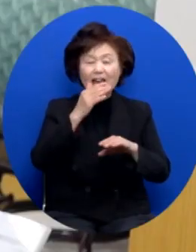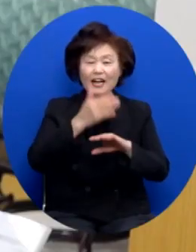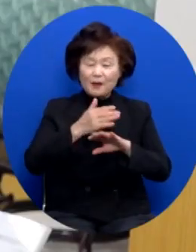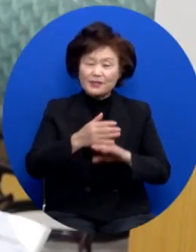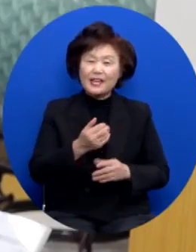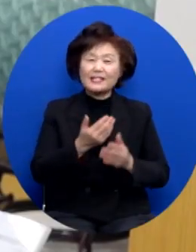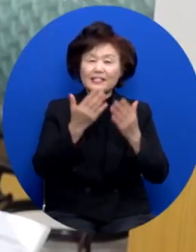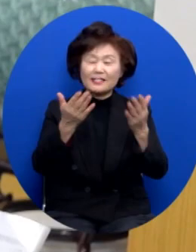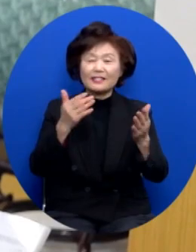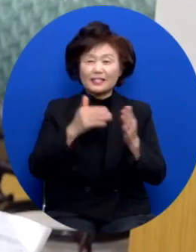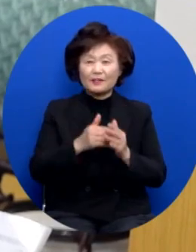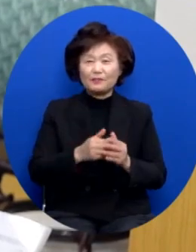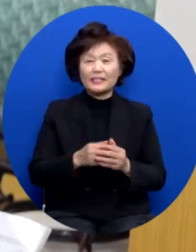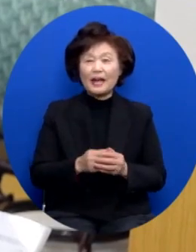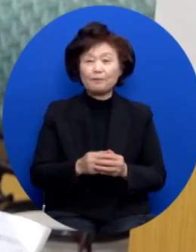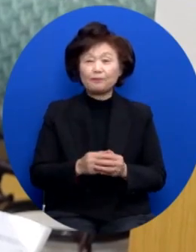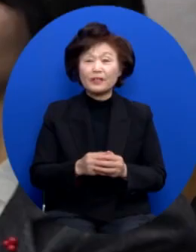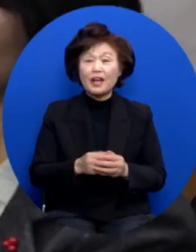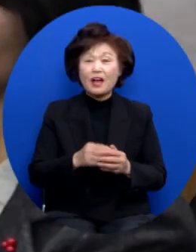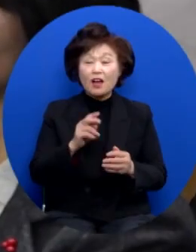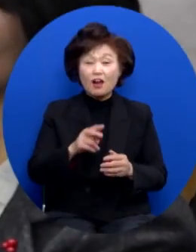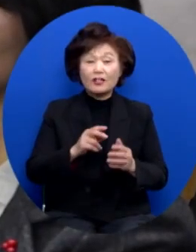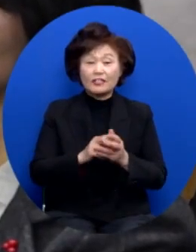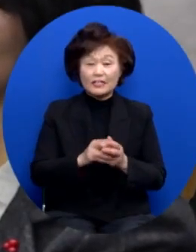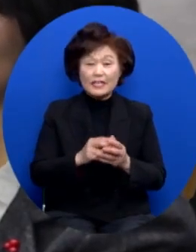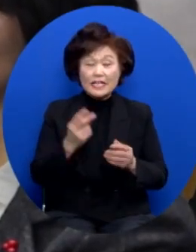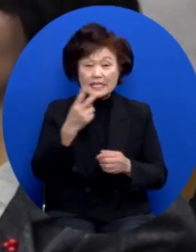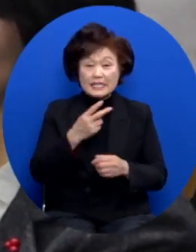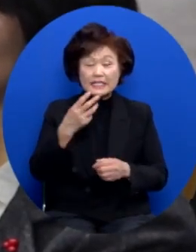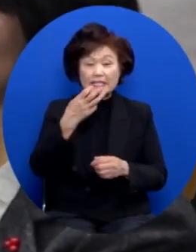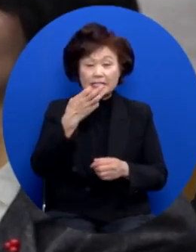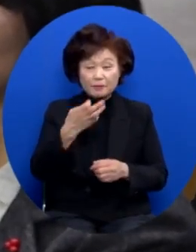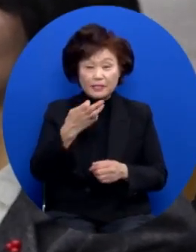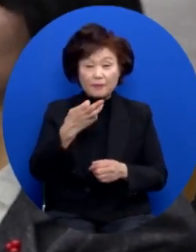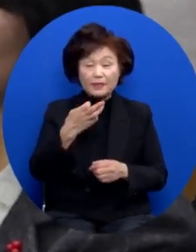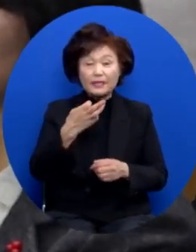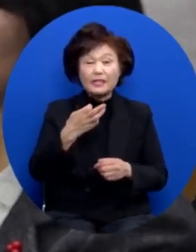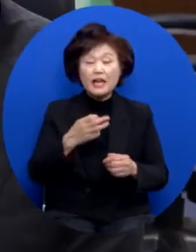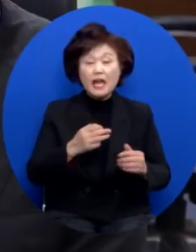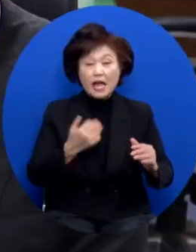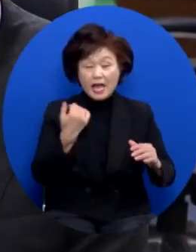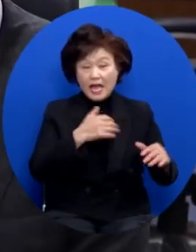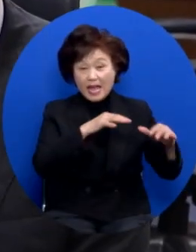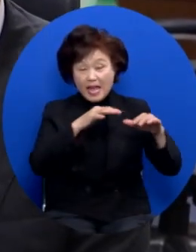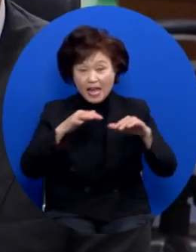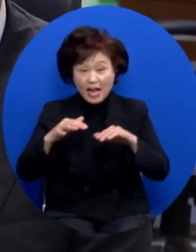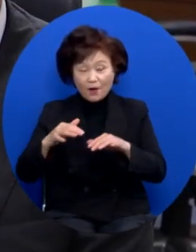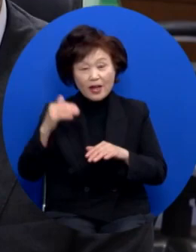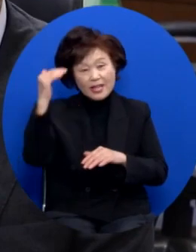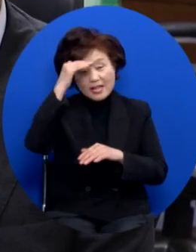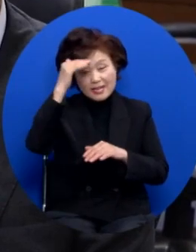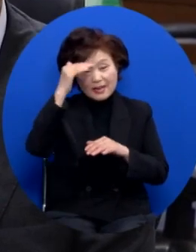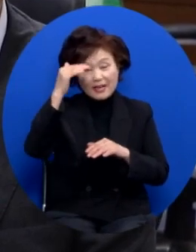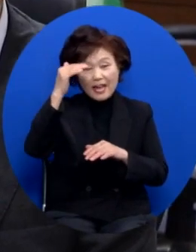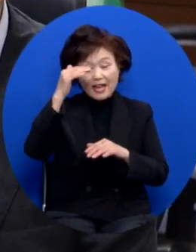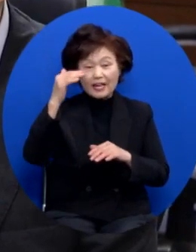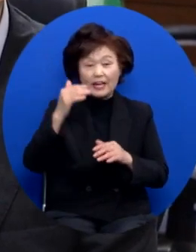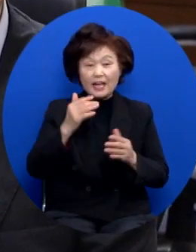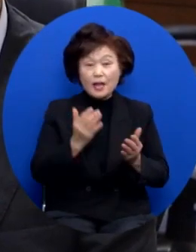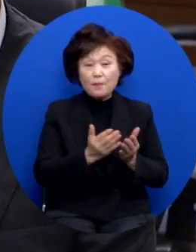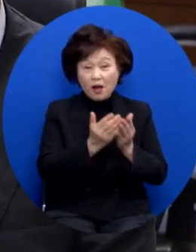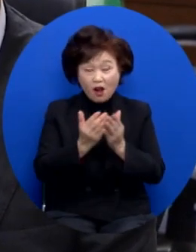25주년을 맞은 시월드 고속 페리는 2023년 해양 수산부 연양 여객선 고객 만족도 평가에서